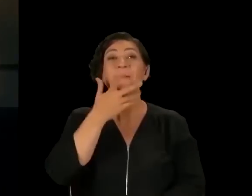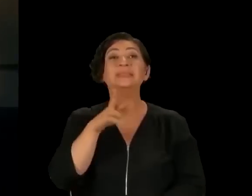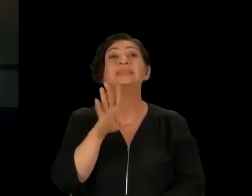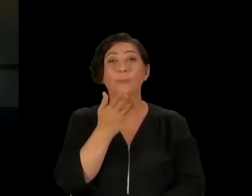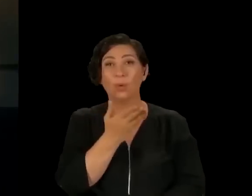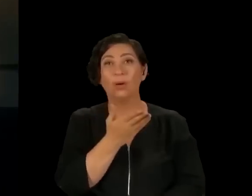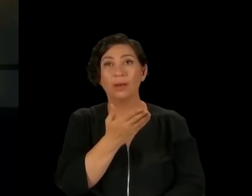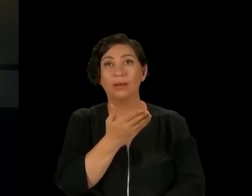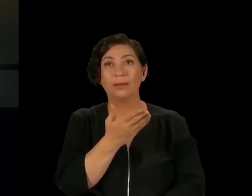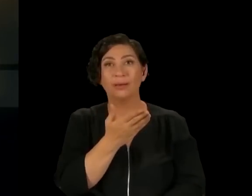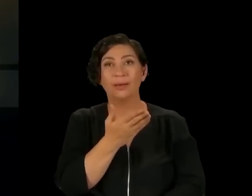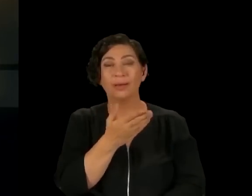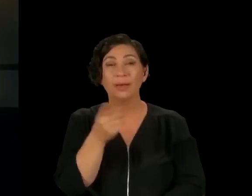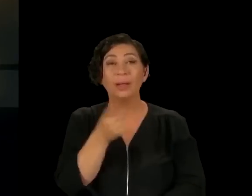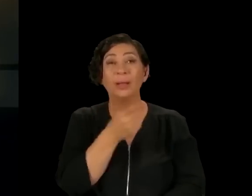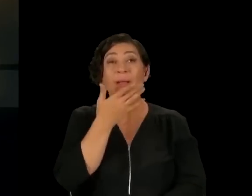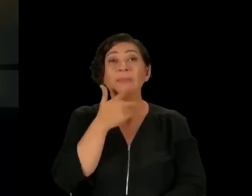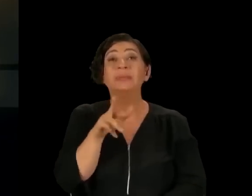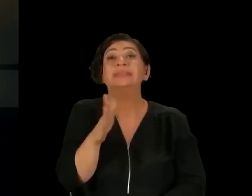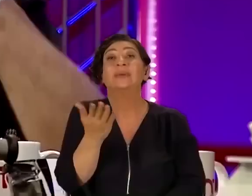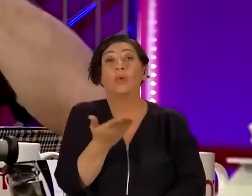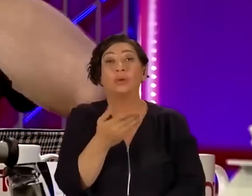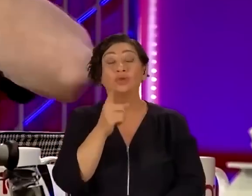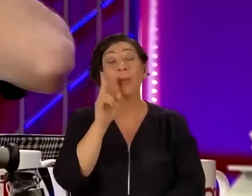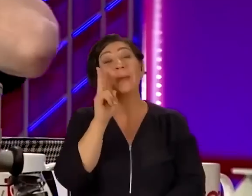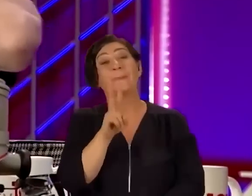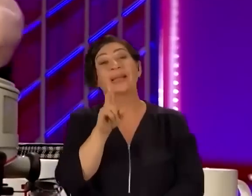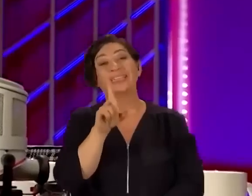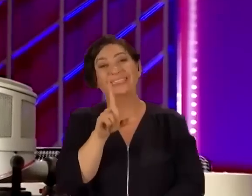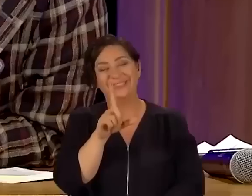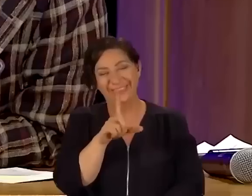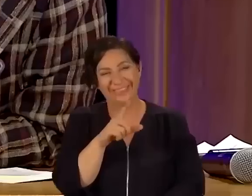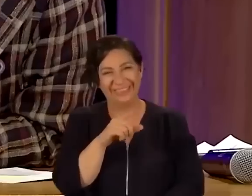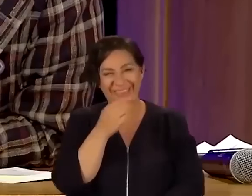Benzemiyor değil mi? Evet, evet. Ya tabii yani şöyle bakmak lazım.